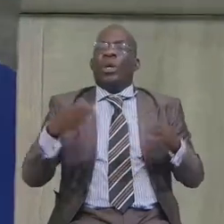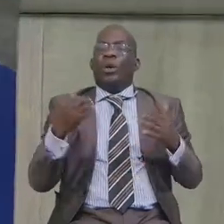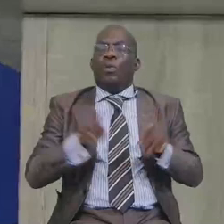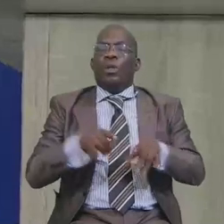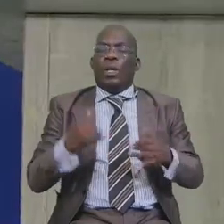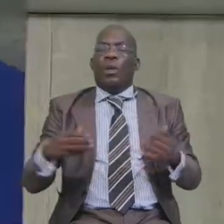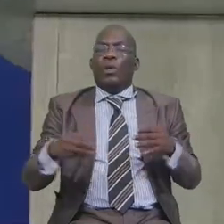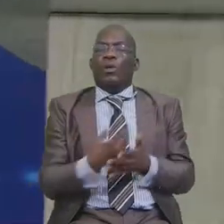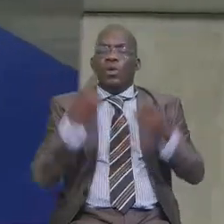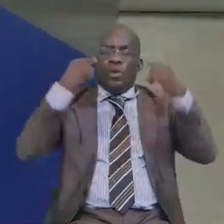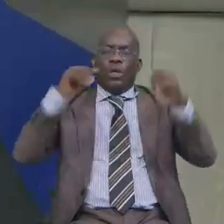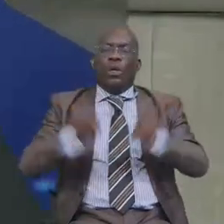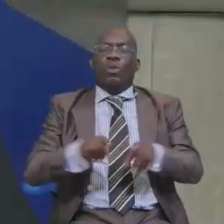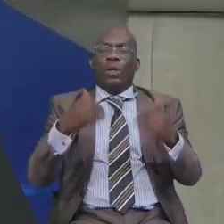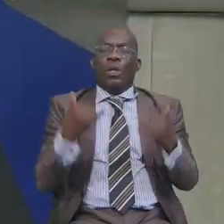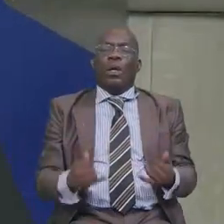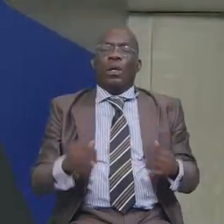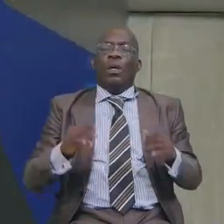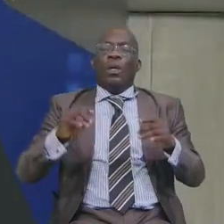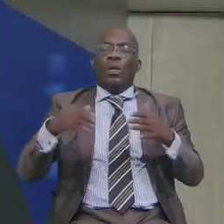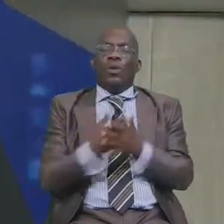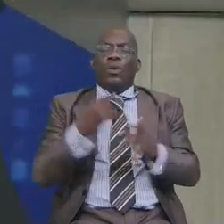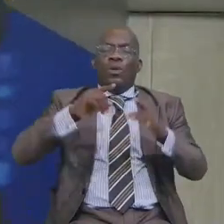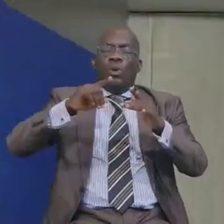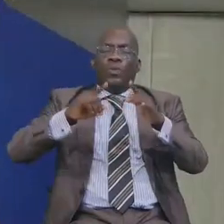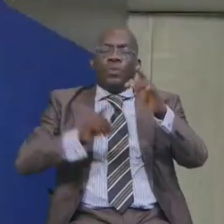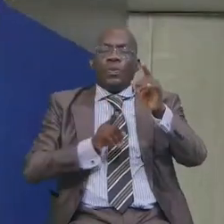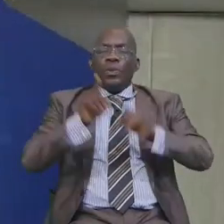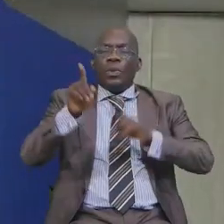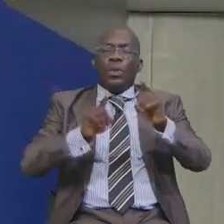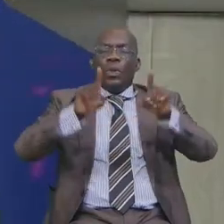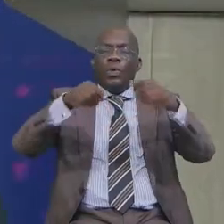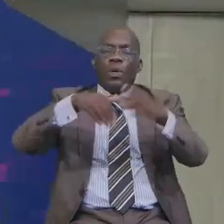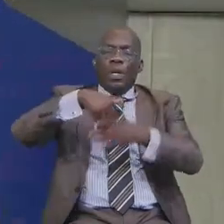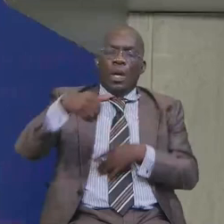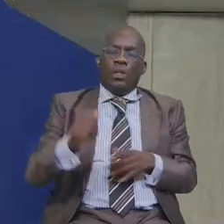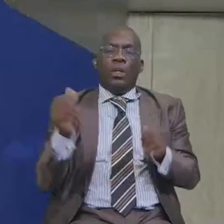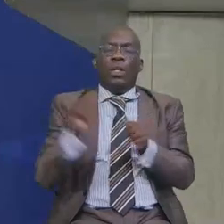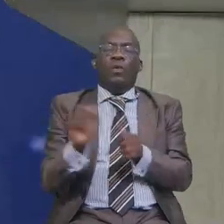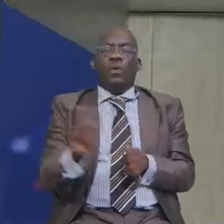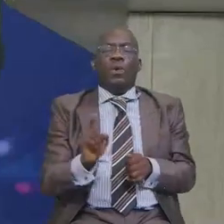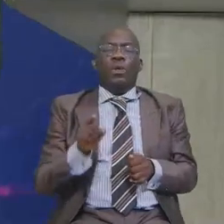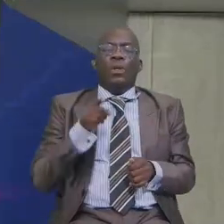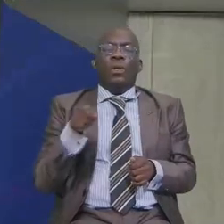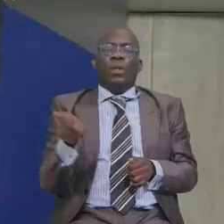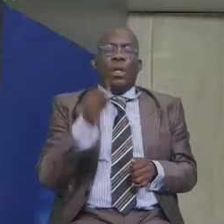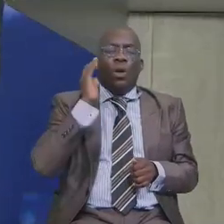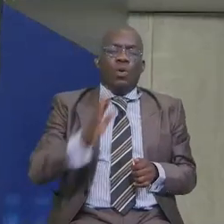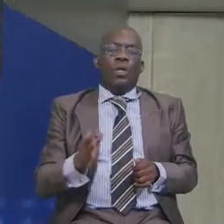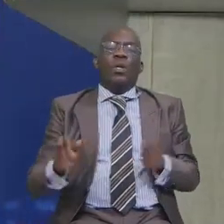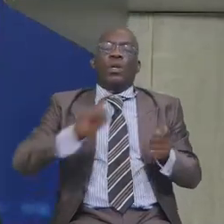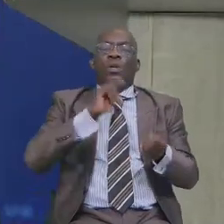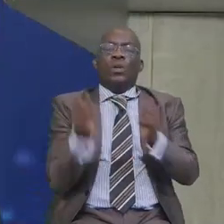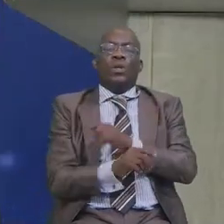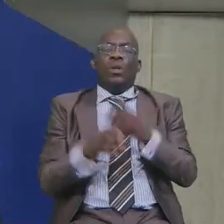succès. Une nouvelle étoile partout. Ils vont conduire plusieurs